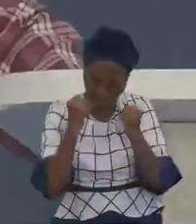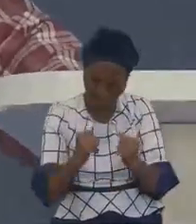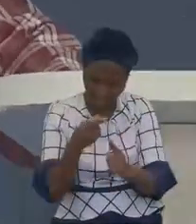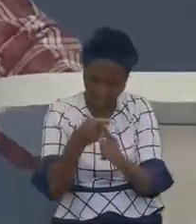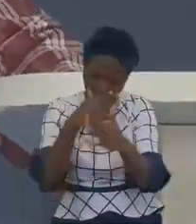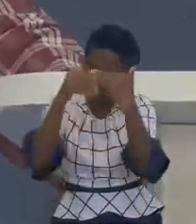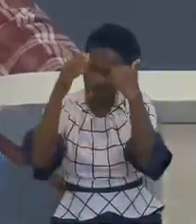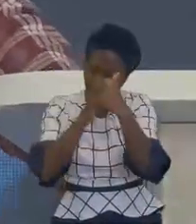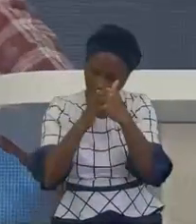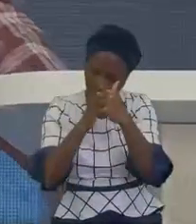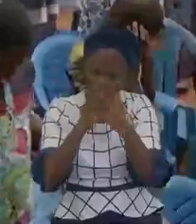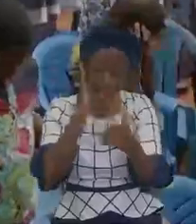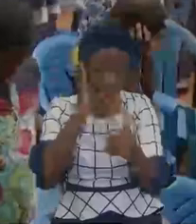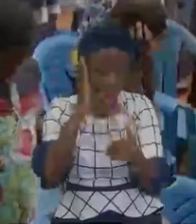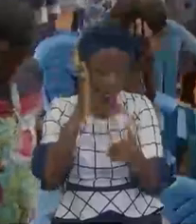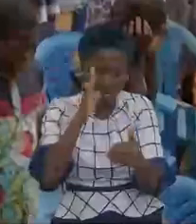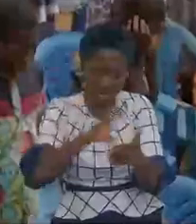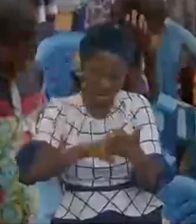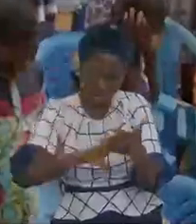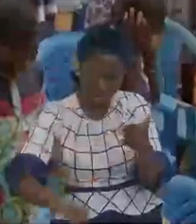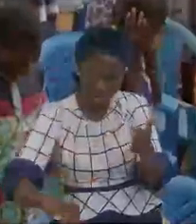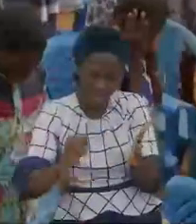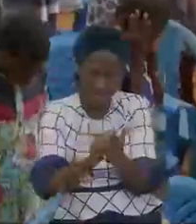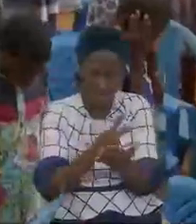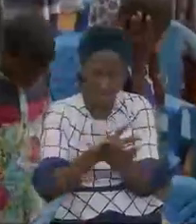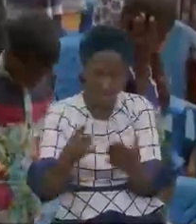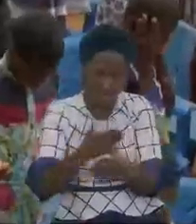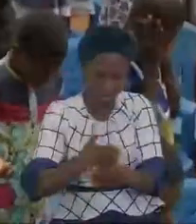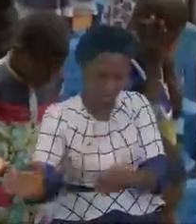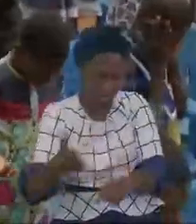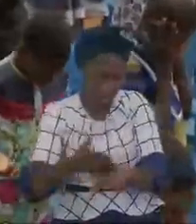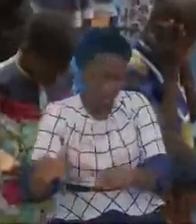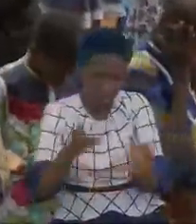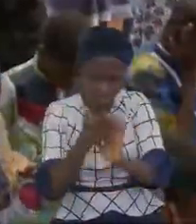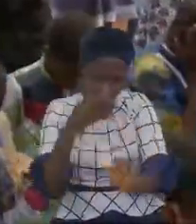ôte l'échec au nom de Jésus.